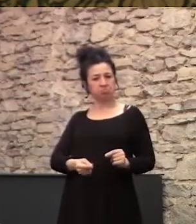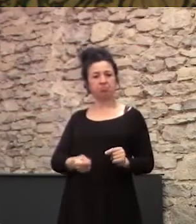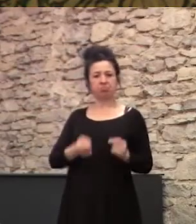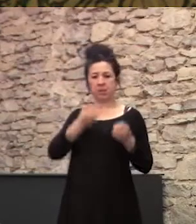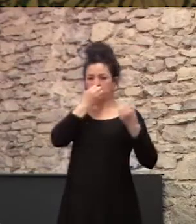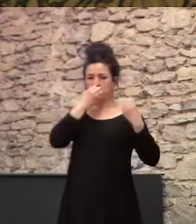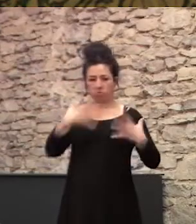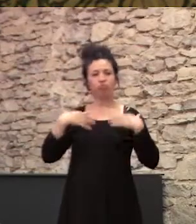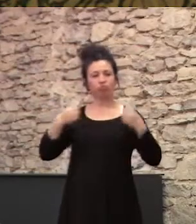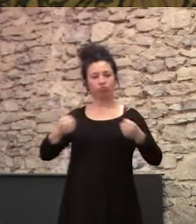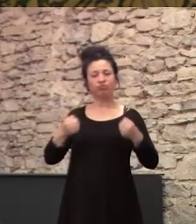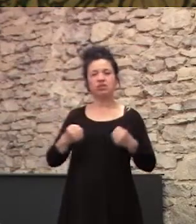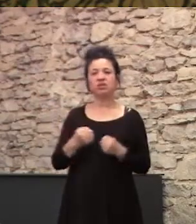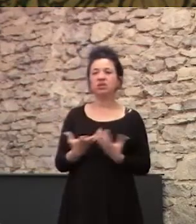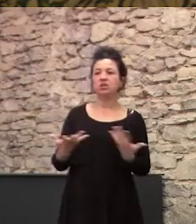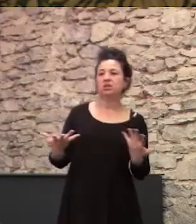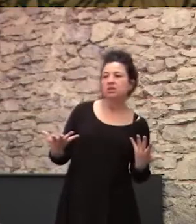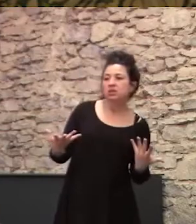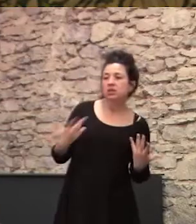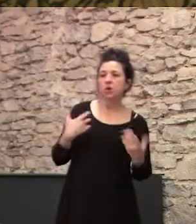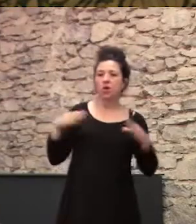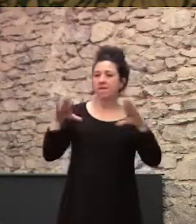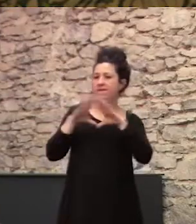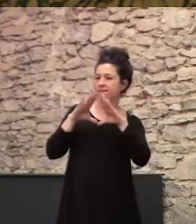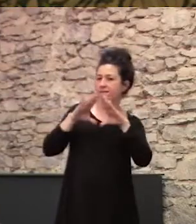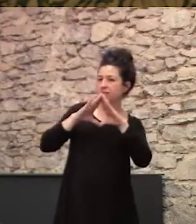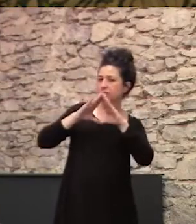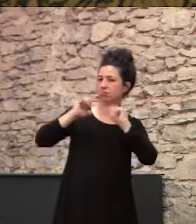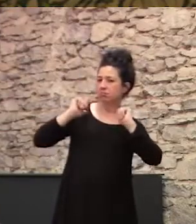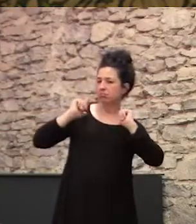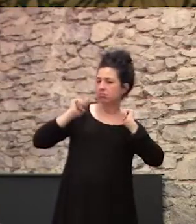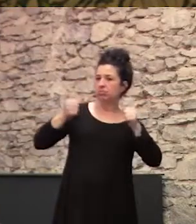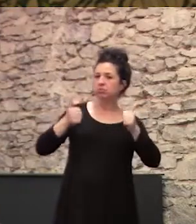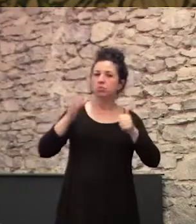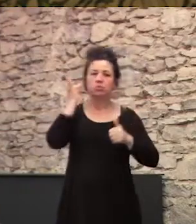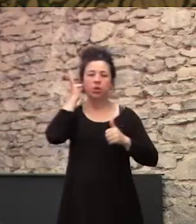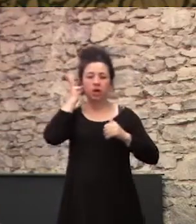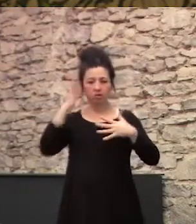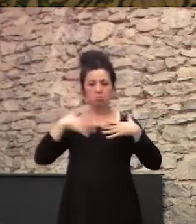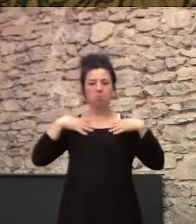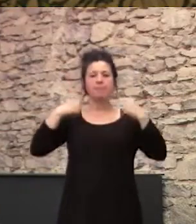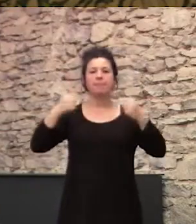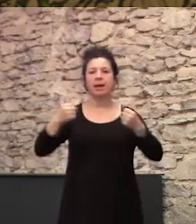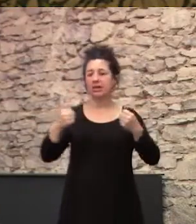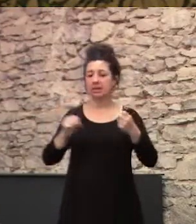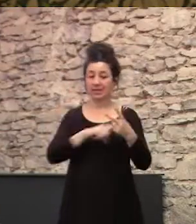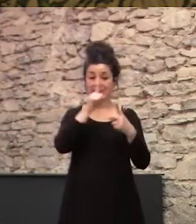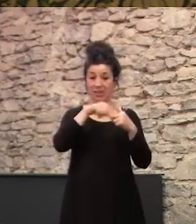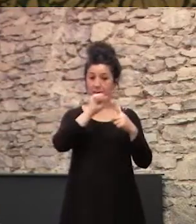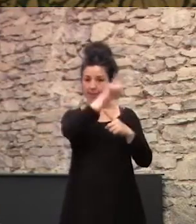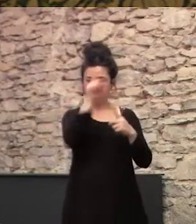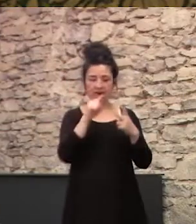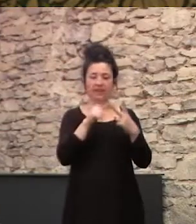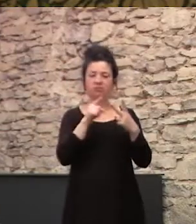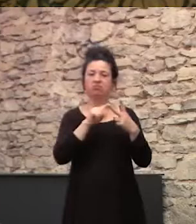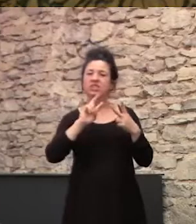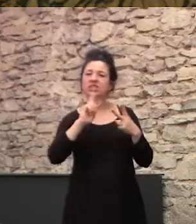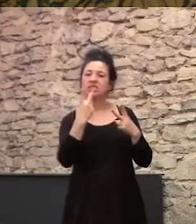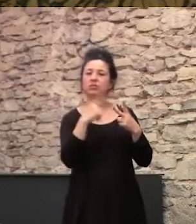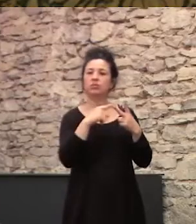feminismo ari zari usatzen, emakumeak ari dira, edazten nola ikusten duzu hori, lehen galdera eta bigarrena, momentu